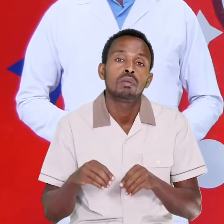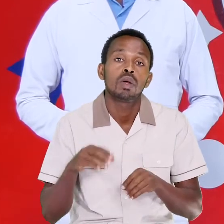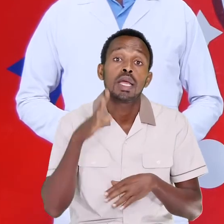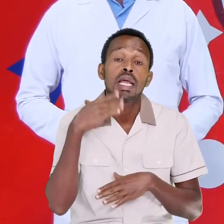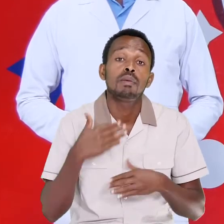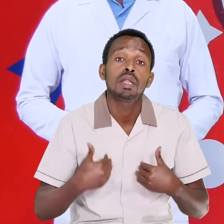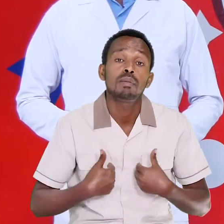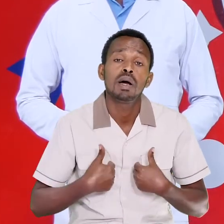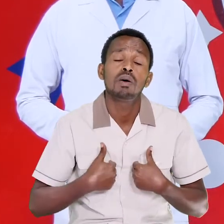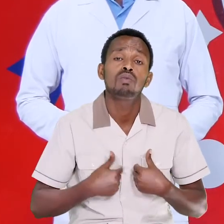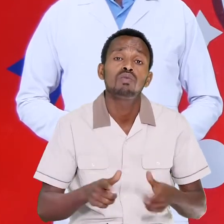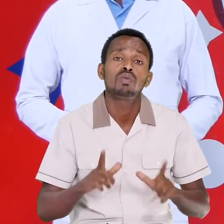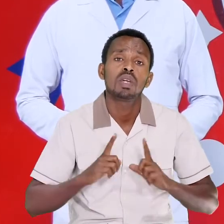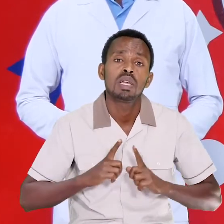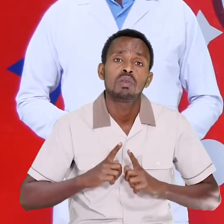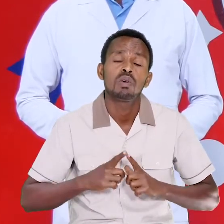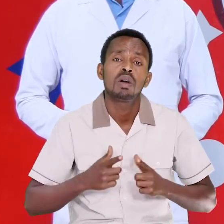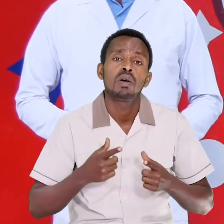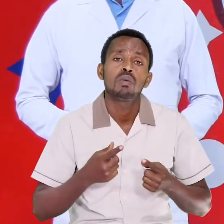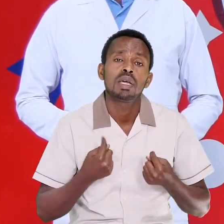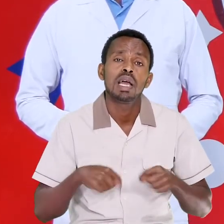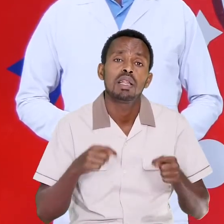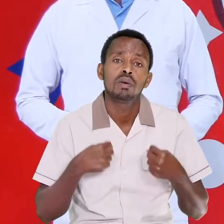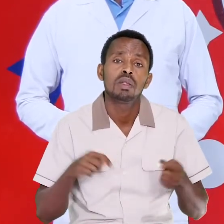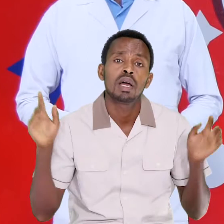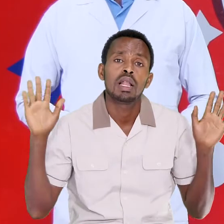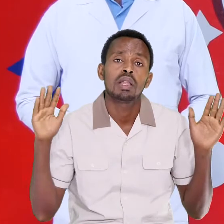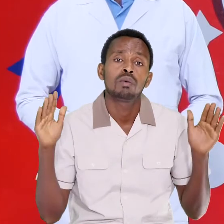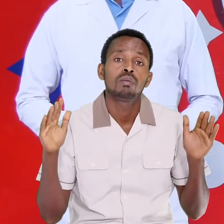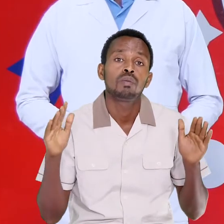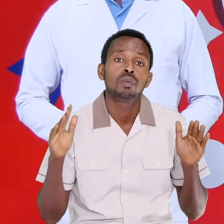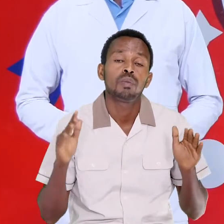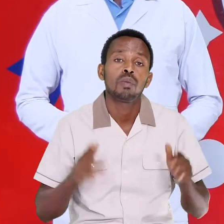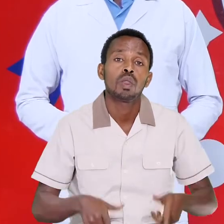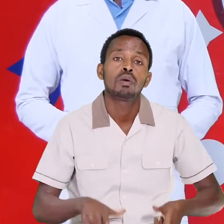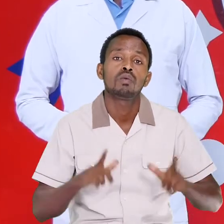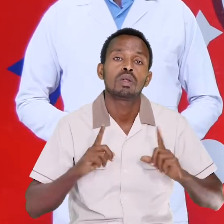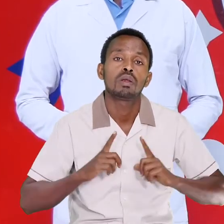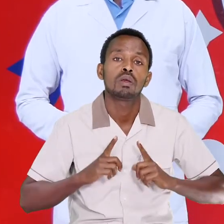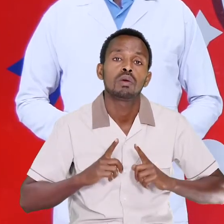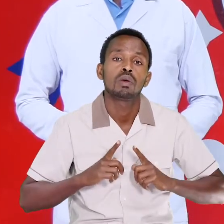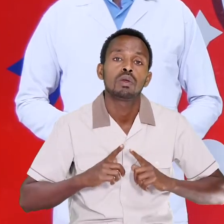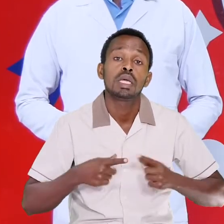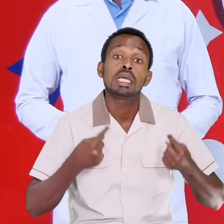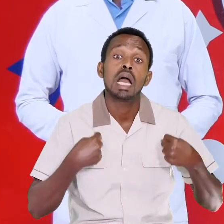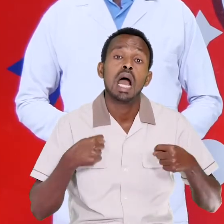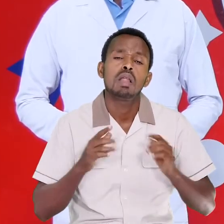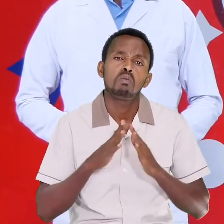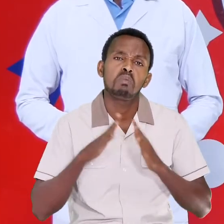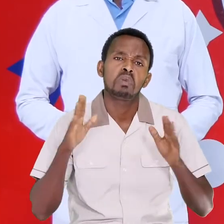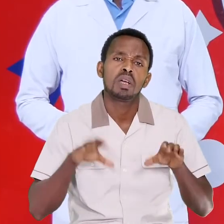of jiraachisuudhaaf akkuma yaalii godhu allaattiiwwanis of jiraachisuudhaaf yaalii guddaa kan